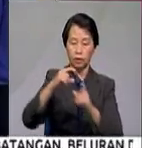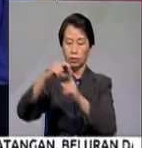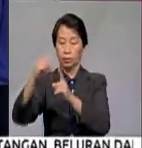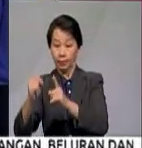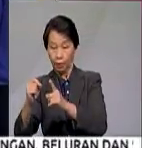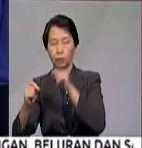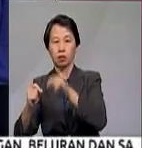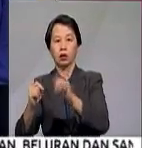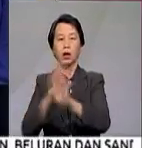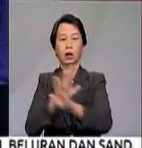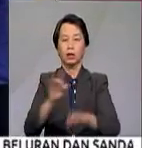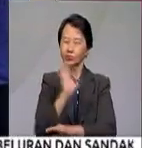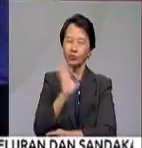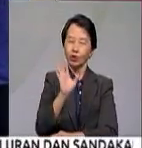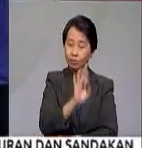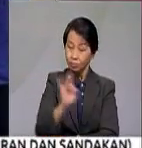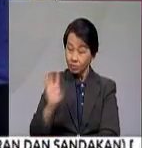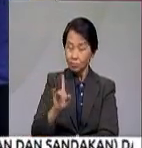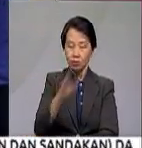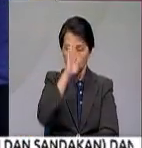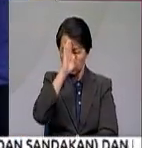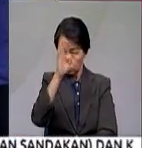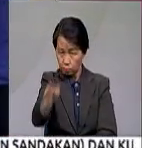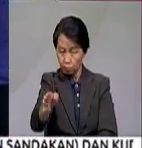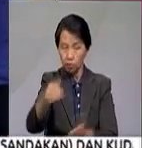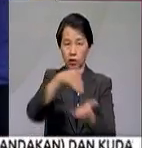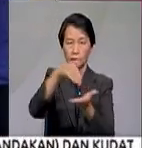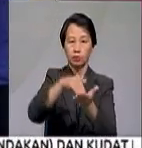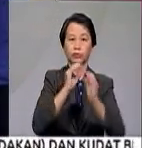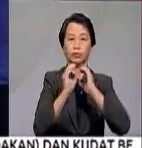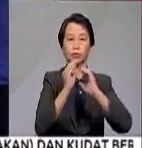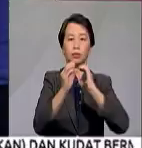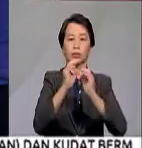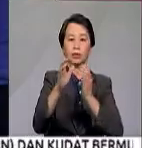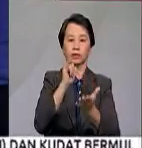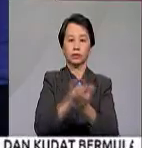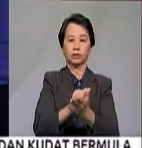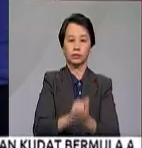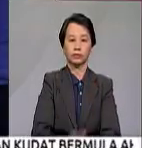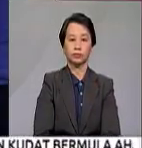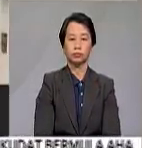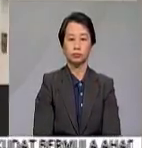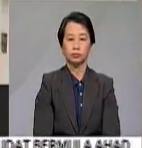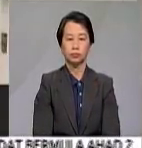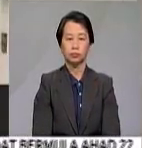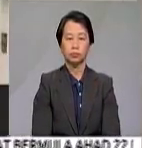sebelum ini bukan satu-satunya fokus pusat komunikasi itu.